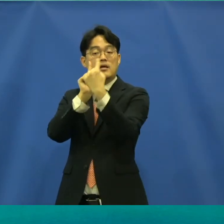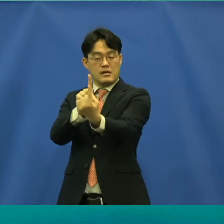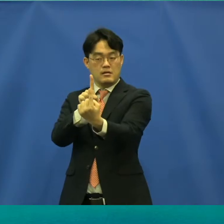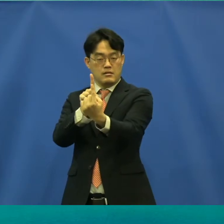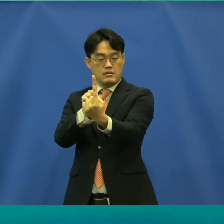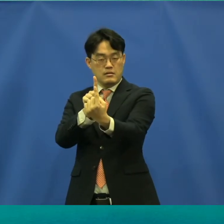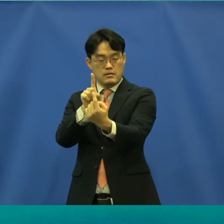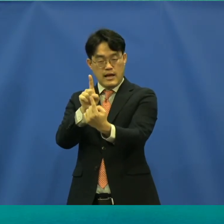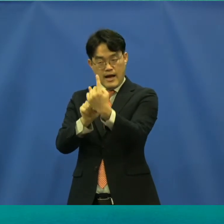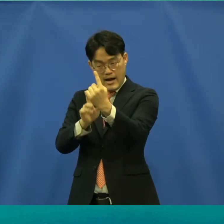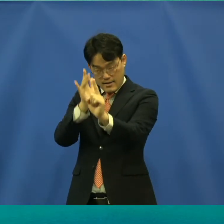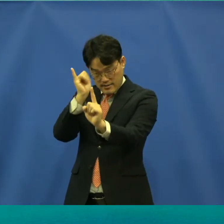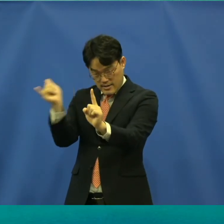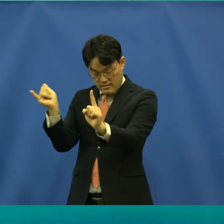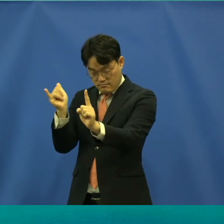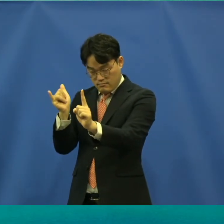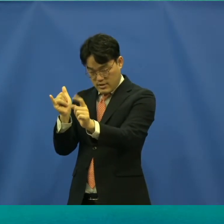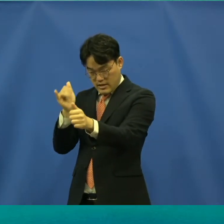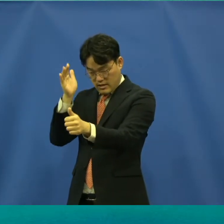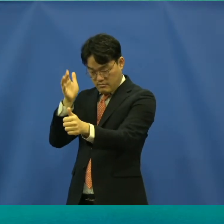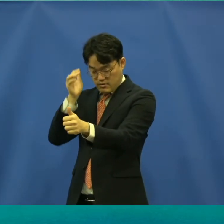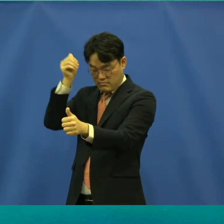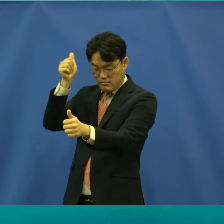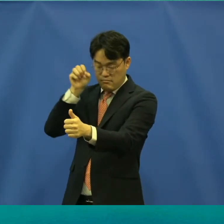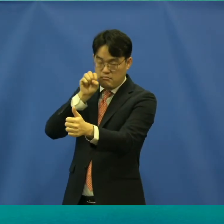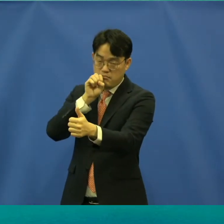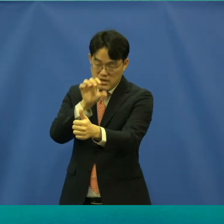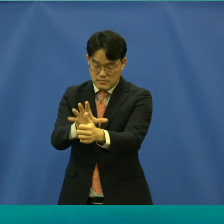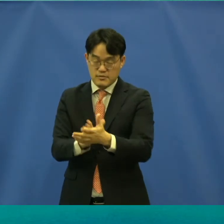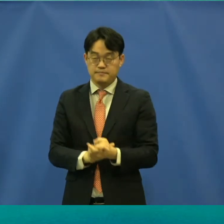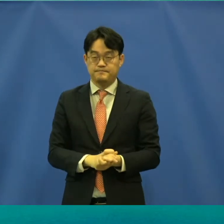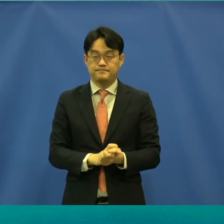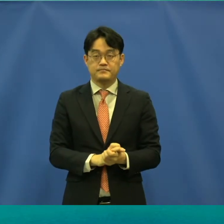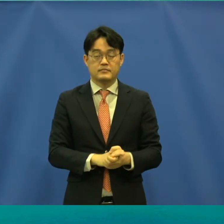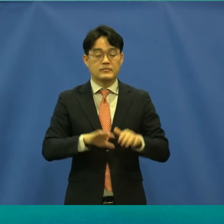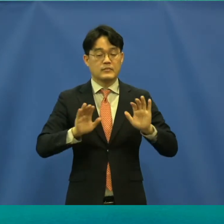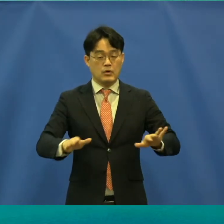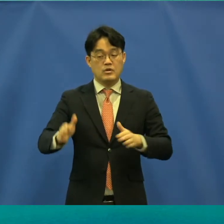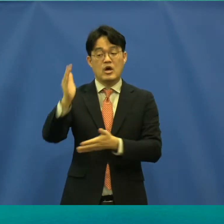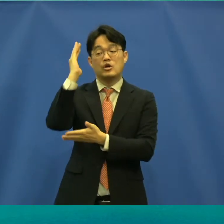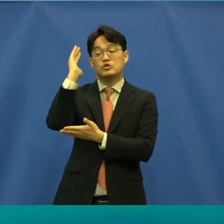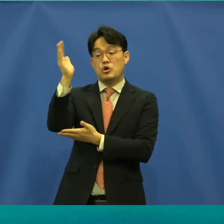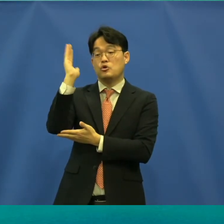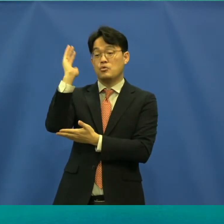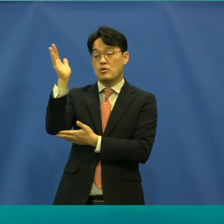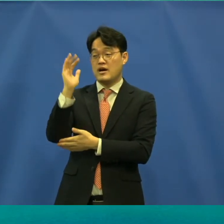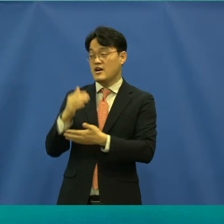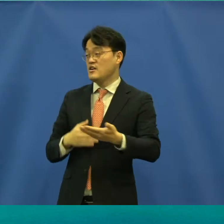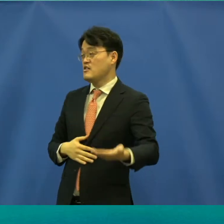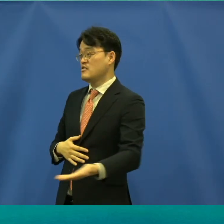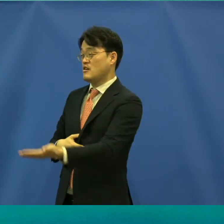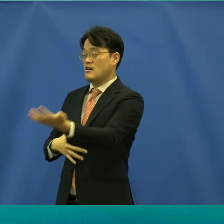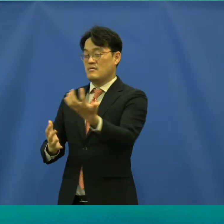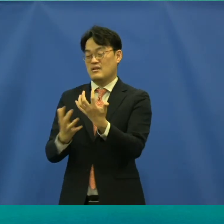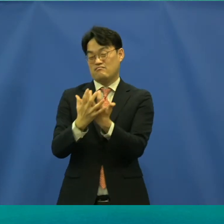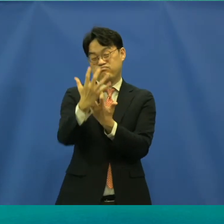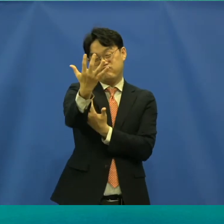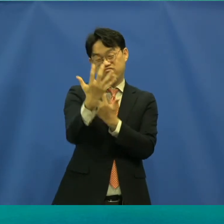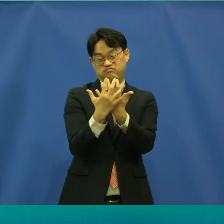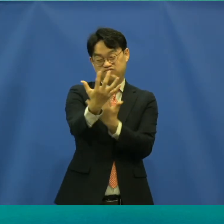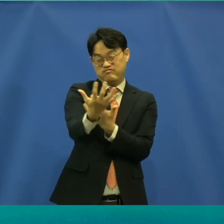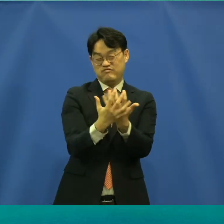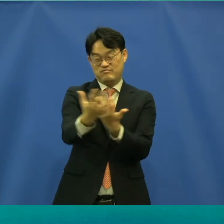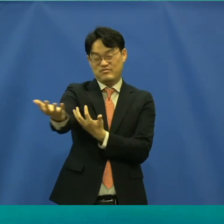하나님은 한 사람에게 말씀하십니다. 오늘 또 이 설교가 군중에게 흩뿌리는 메시지가 아닙니다. 한